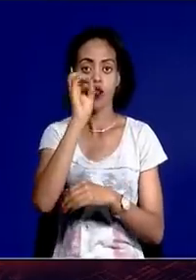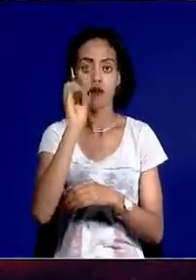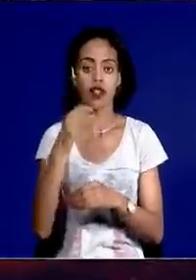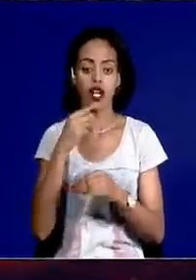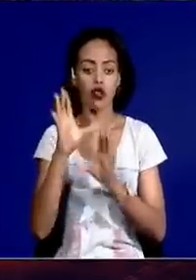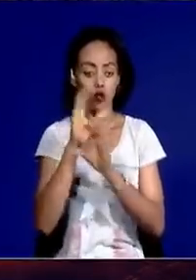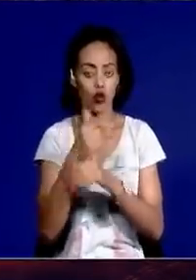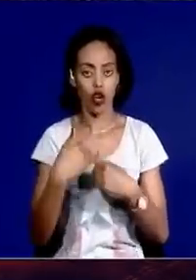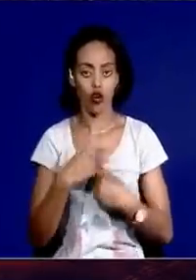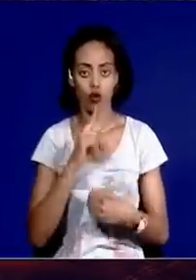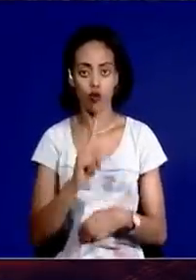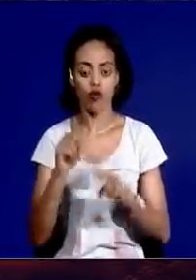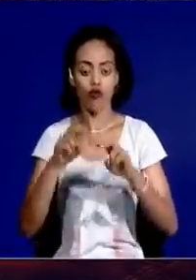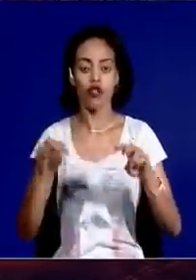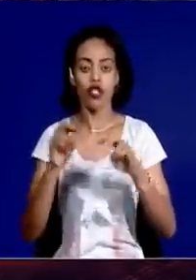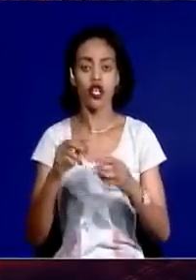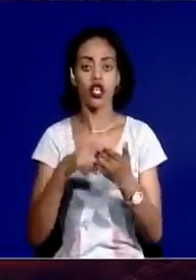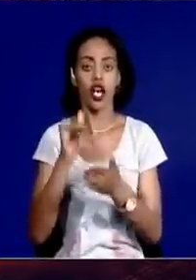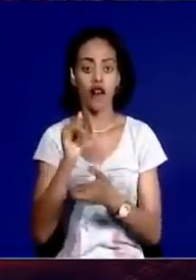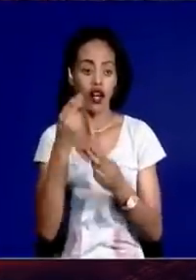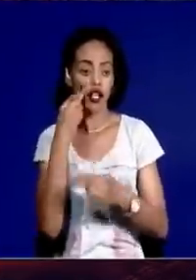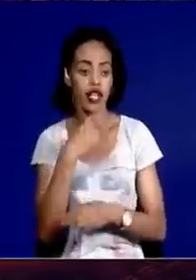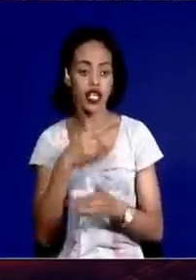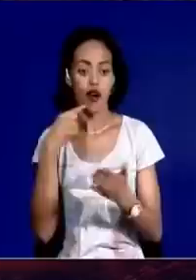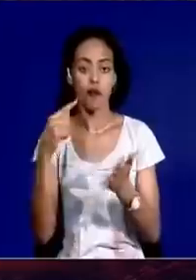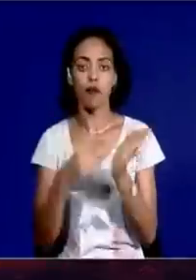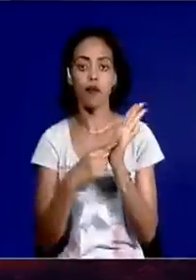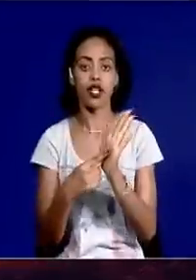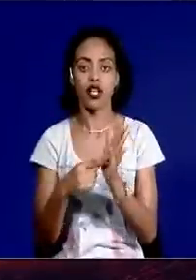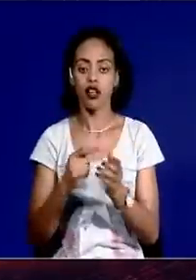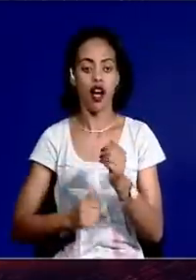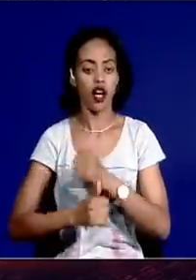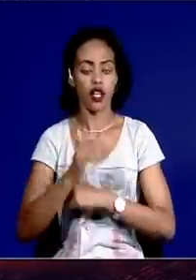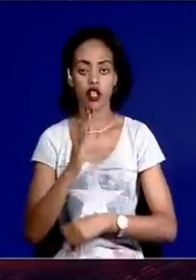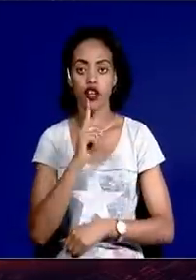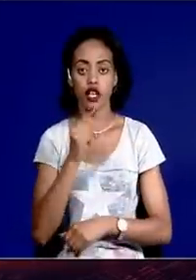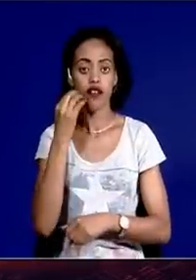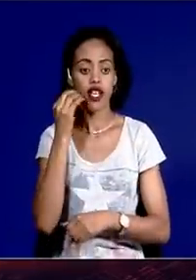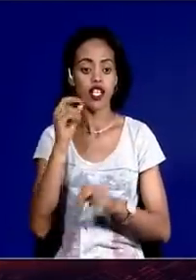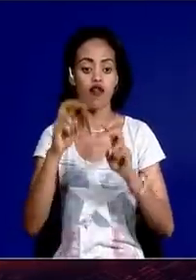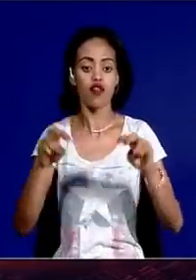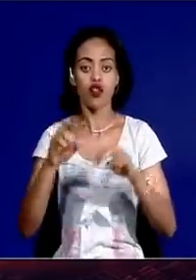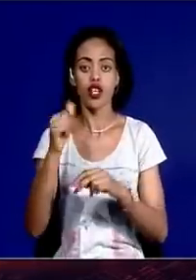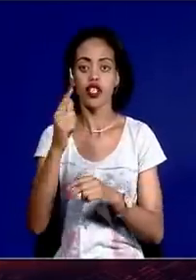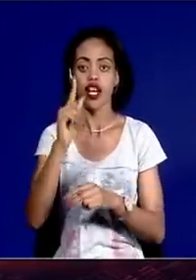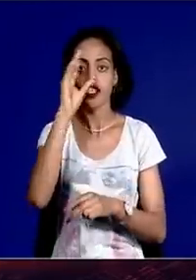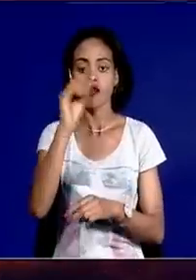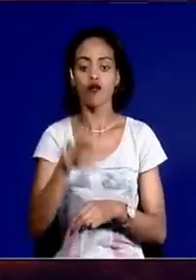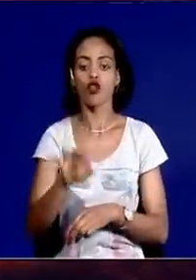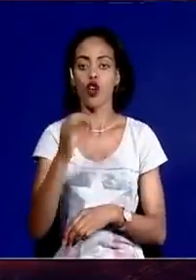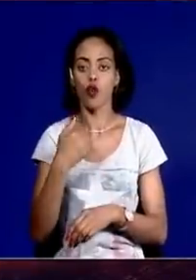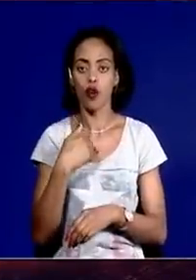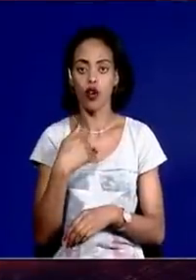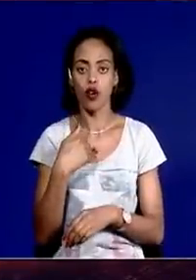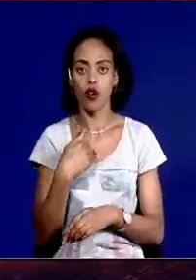جزا جزا فتشهدت لأن أن نري أنزلنا ملكتات حد جنين أو جزا جزا في التشا عسرت حدت رهيو ملهم أو بار